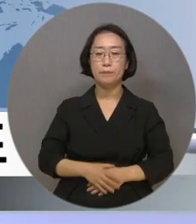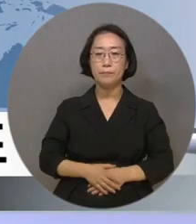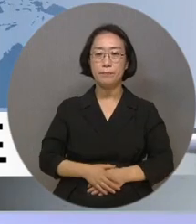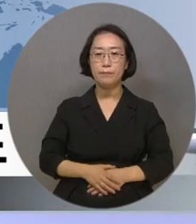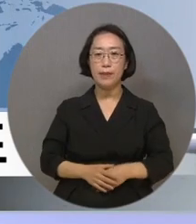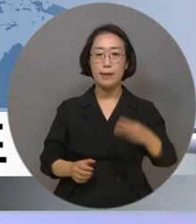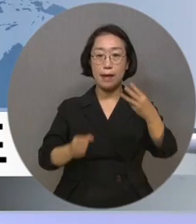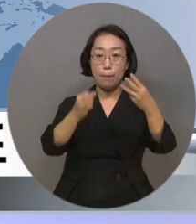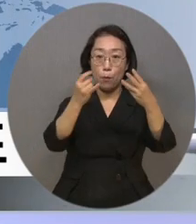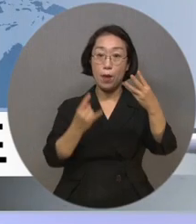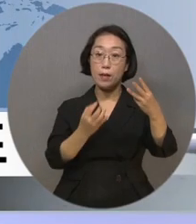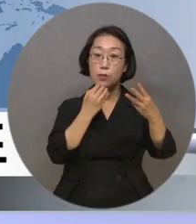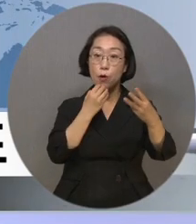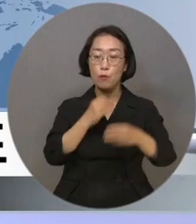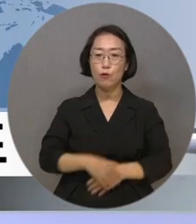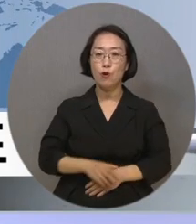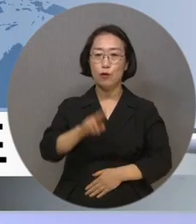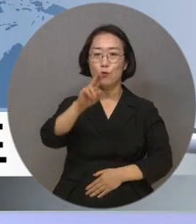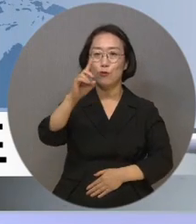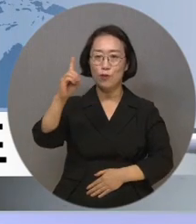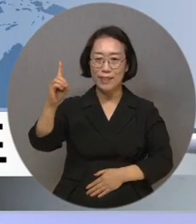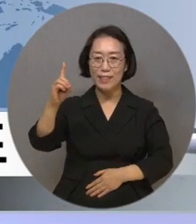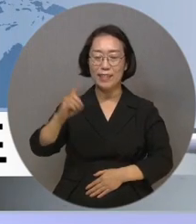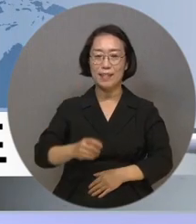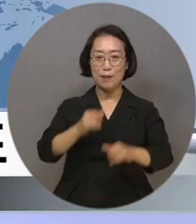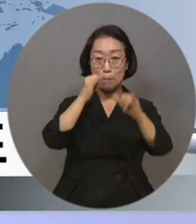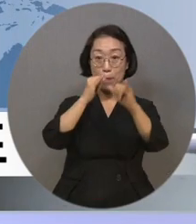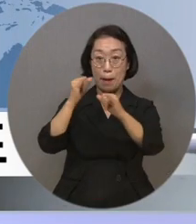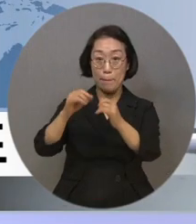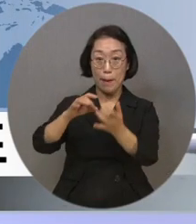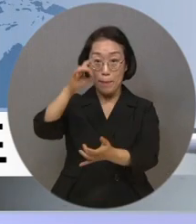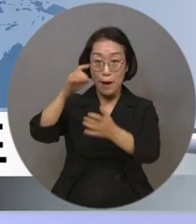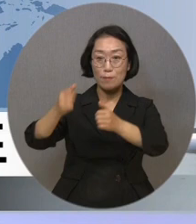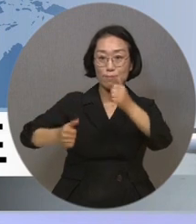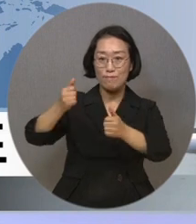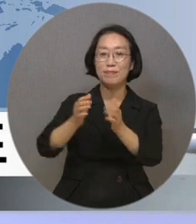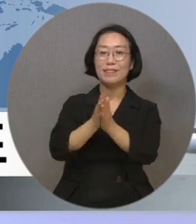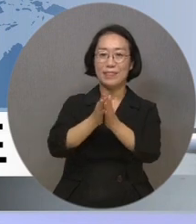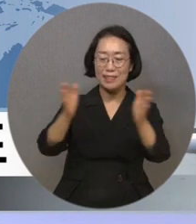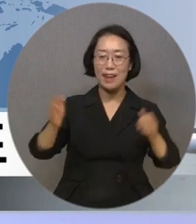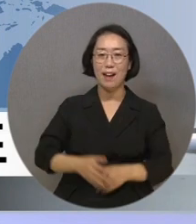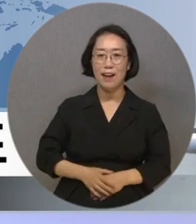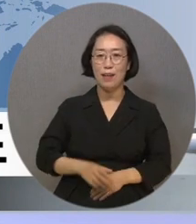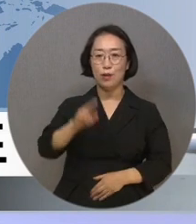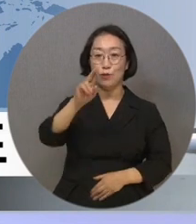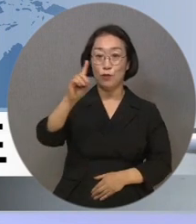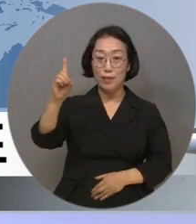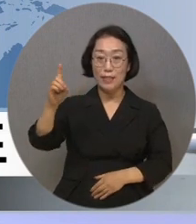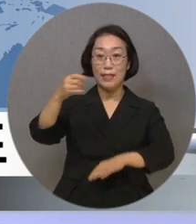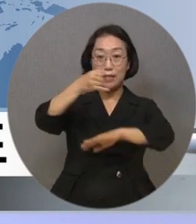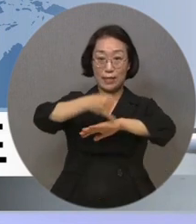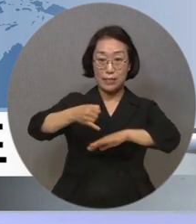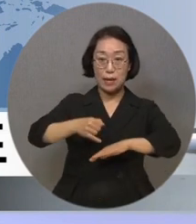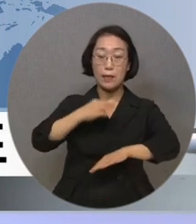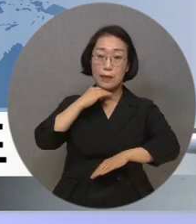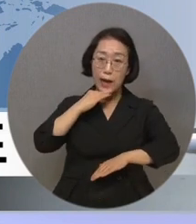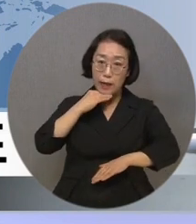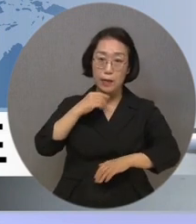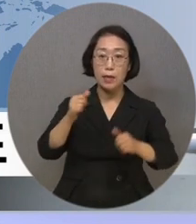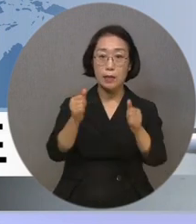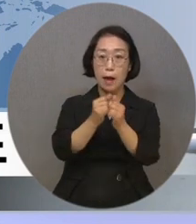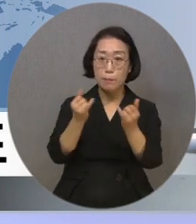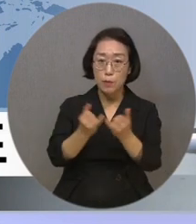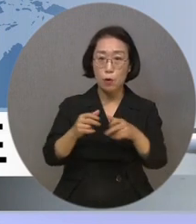제3의 서울 유니버설 디자이너 워드가 오는 20일 시작됩니다 유니버설 디자인은 연령과 성별